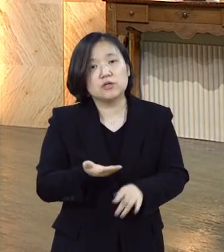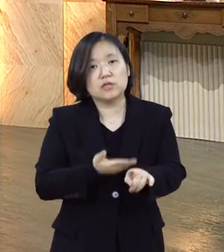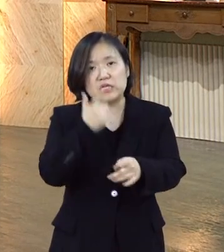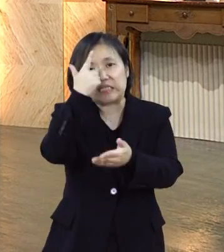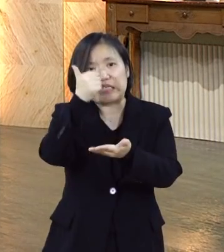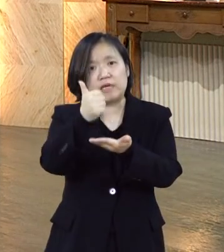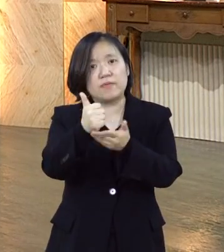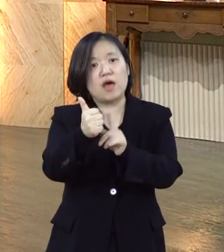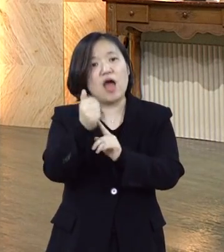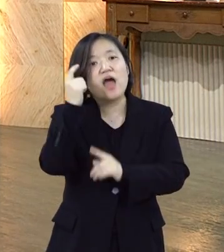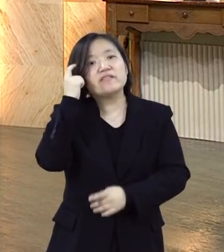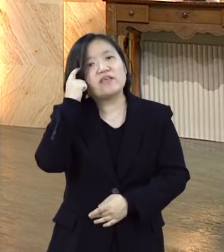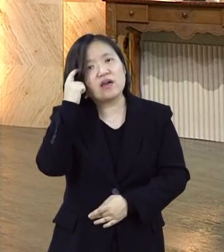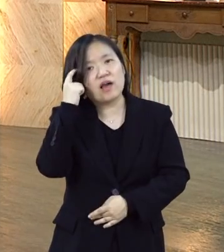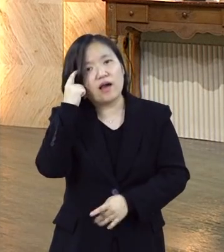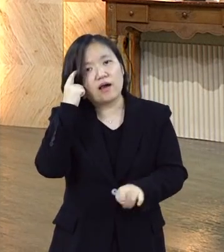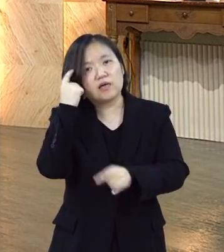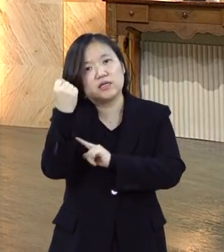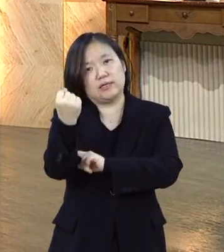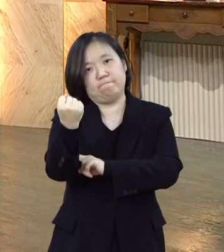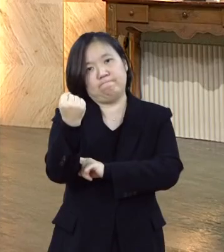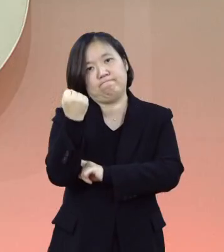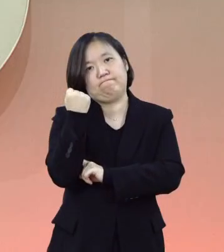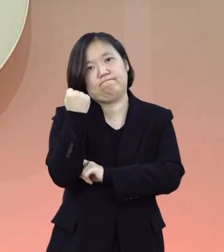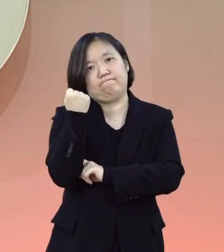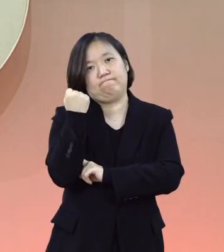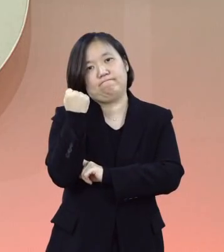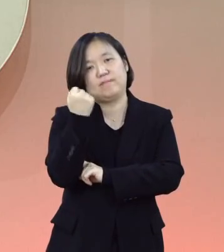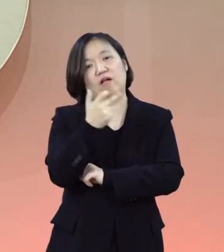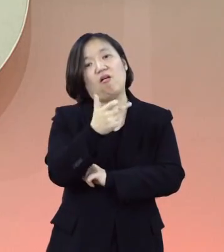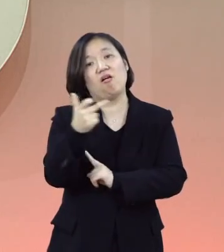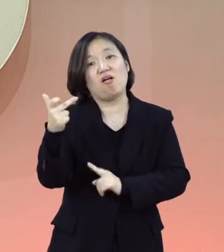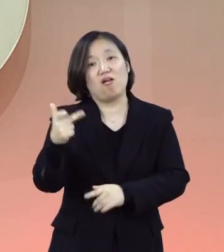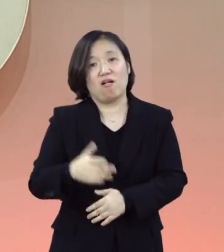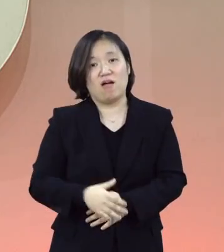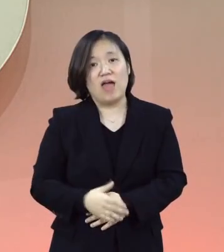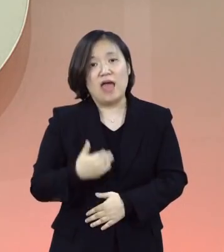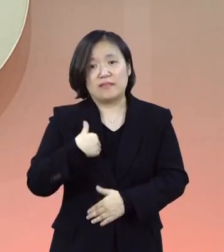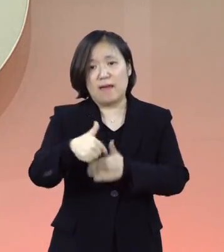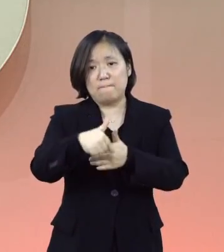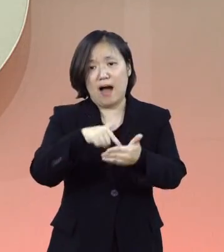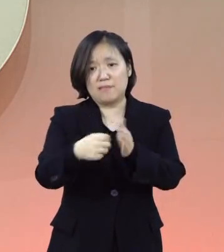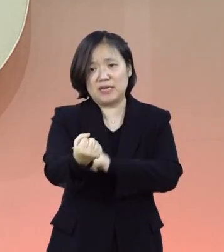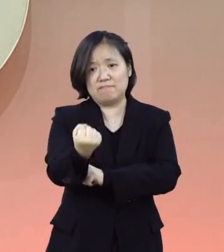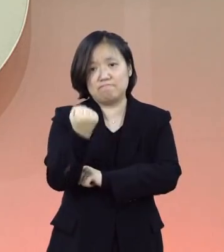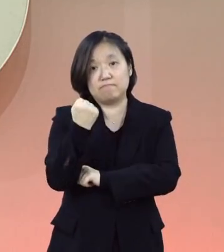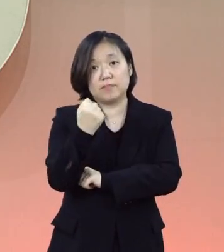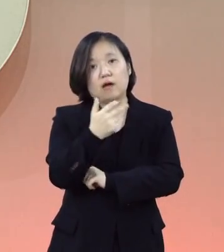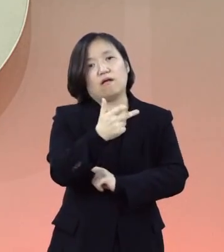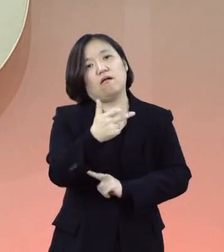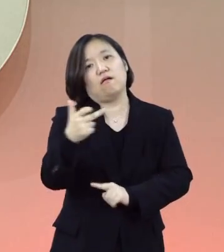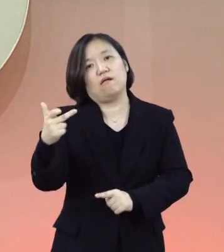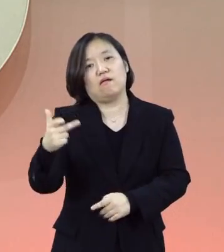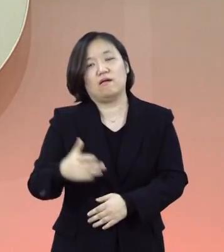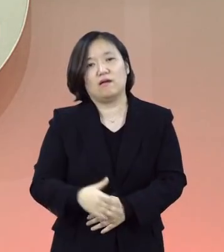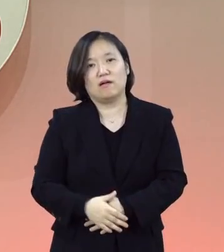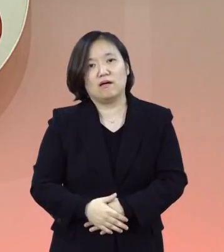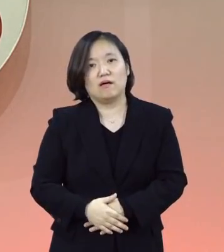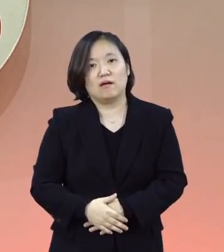생각의 힘이 이와 같이 무섭구나. 마음의 힘이 이와 같이 무섭구나.